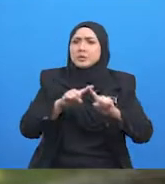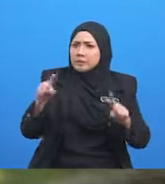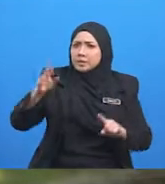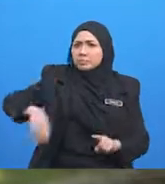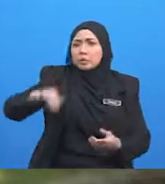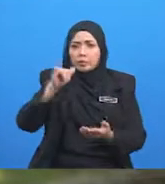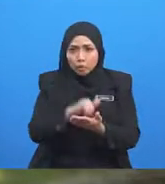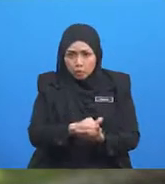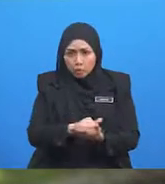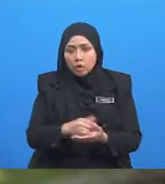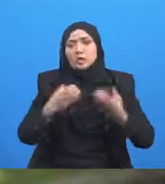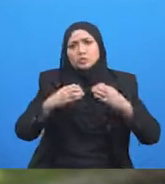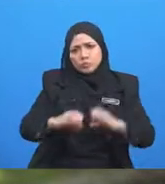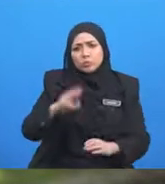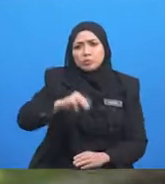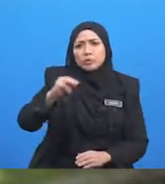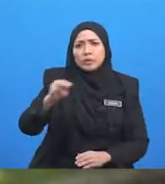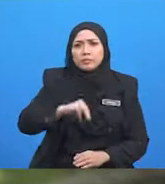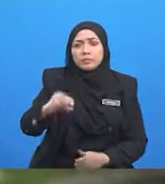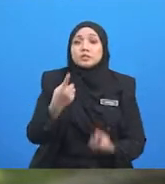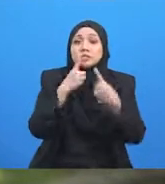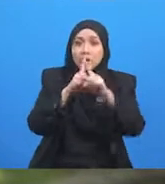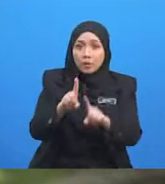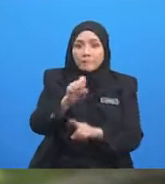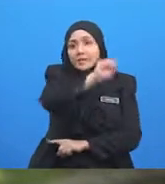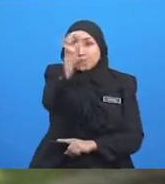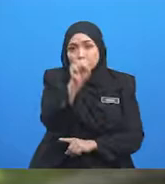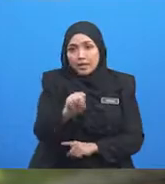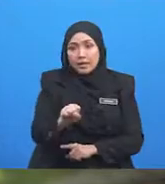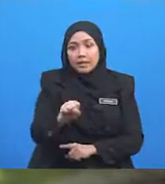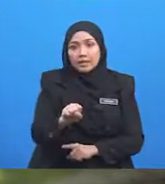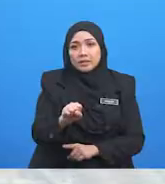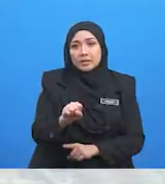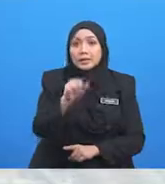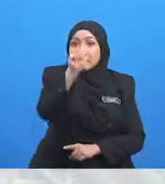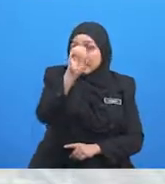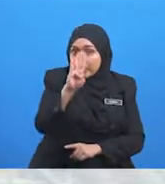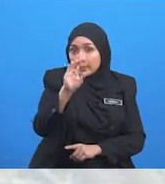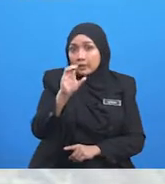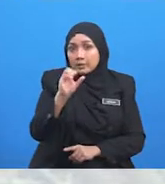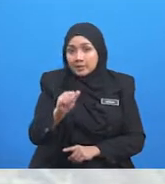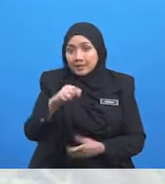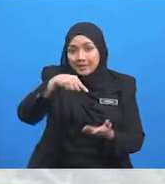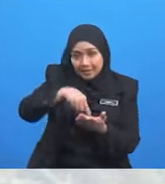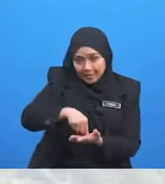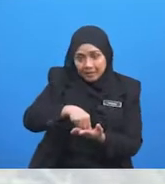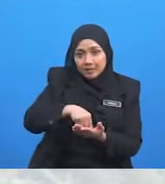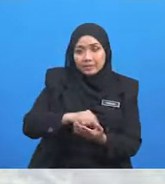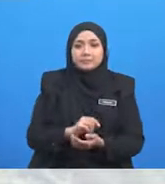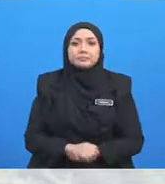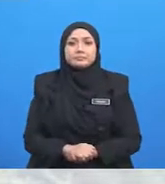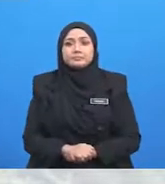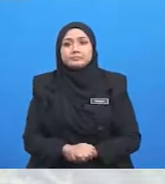itu, cuba murid-murid jawab soalan objektif ini dahulu.